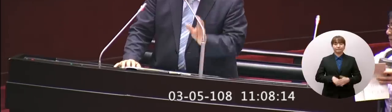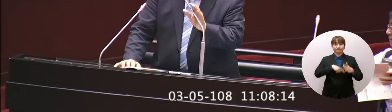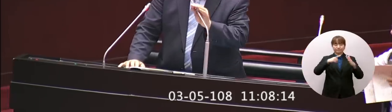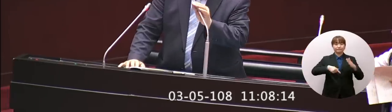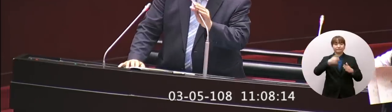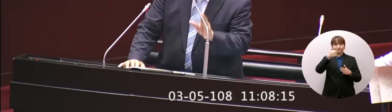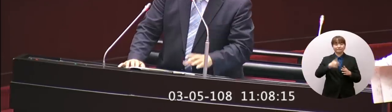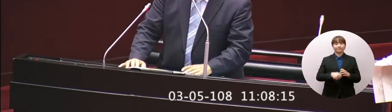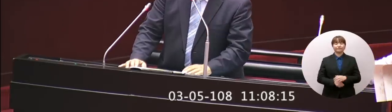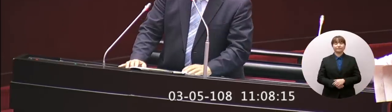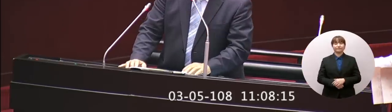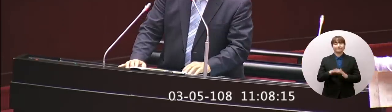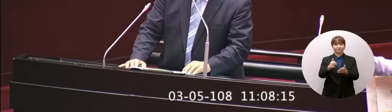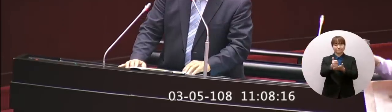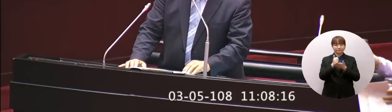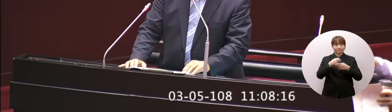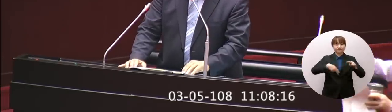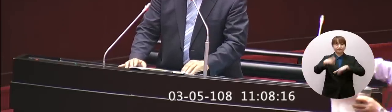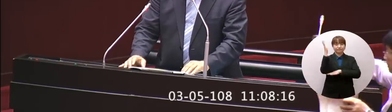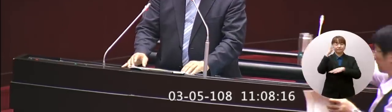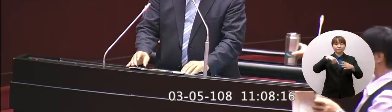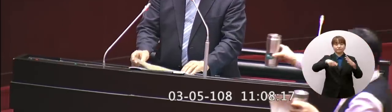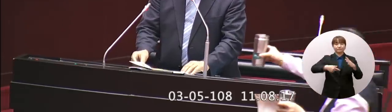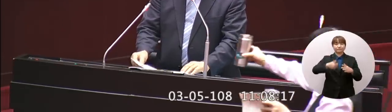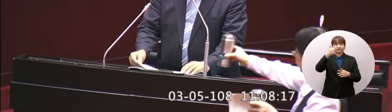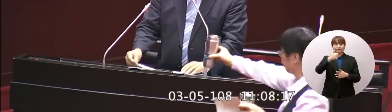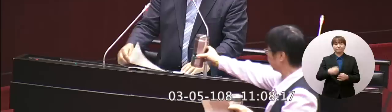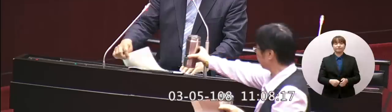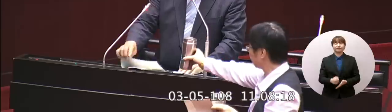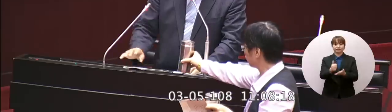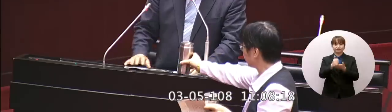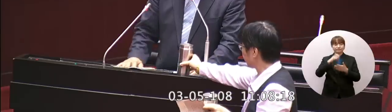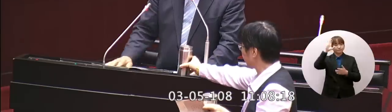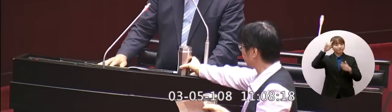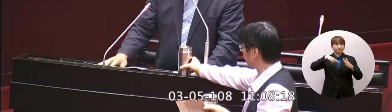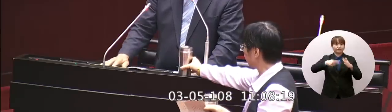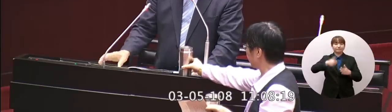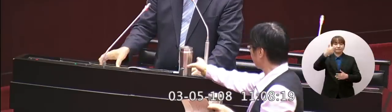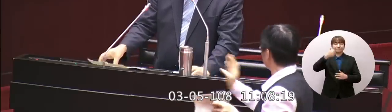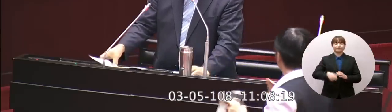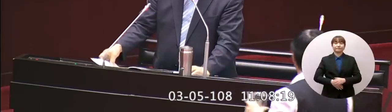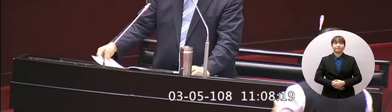院长，有请行政院长好吗？ 请苏院长。